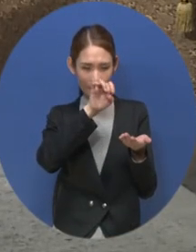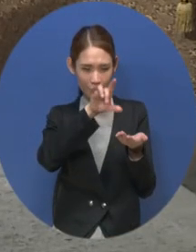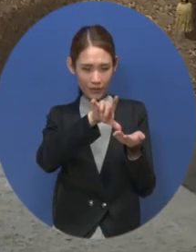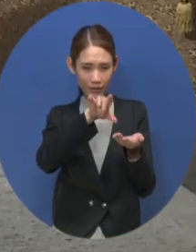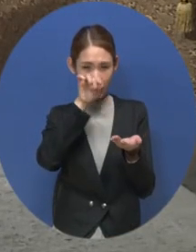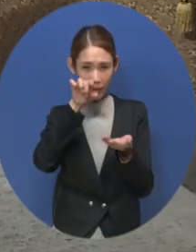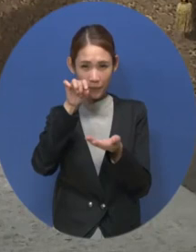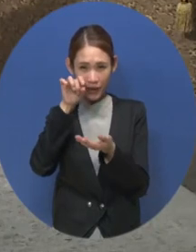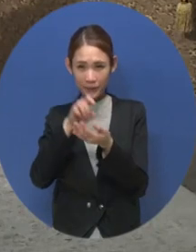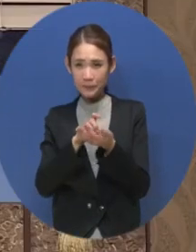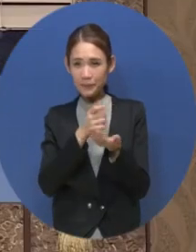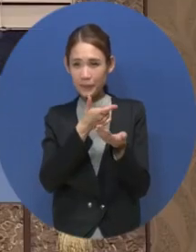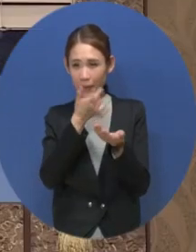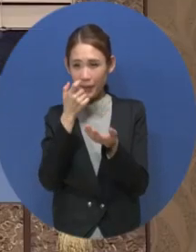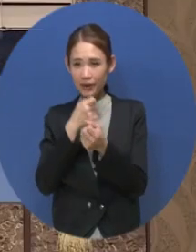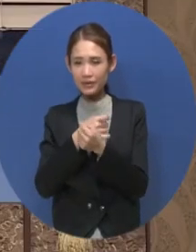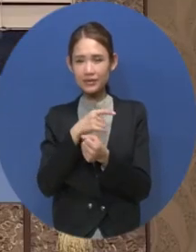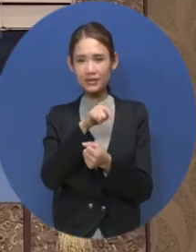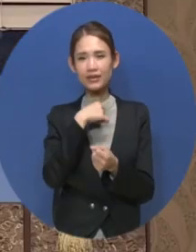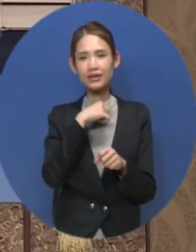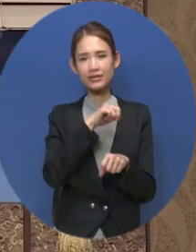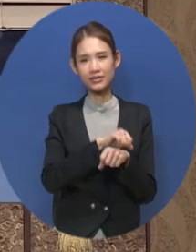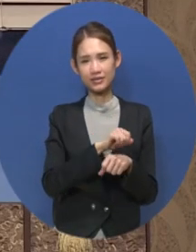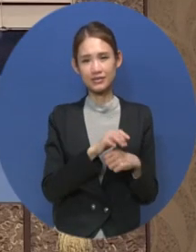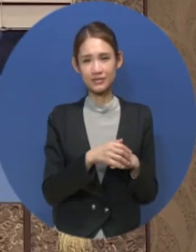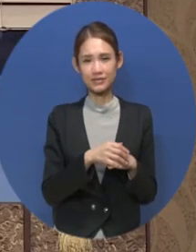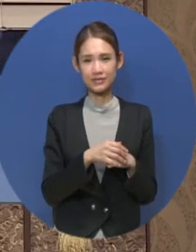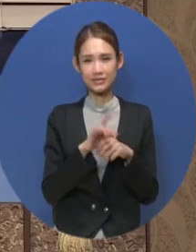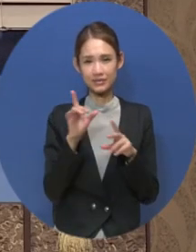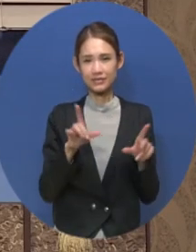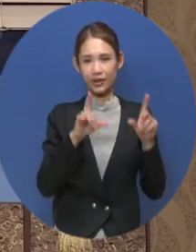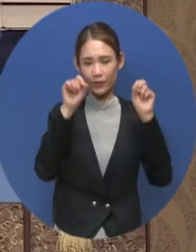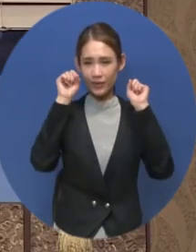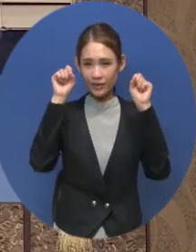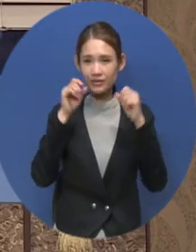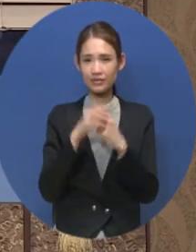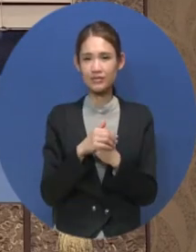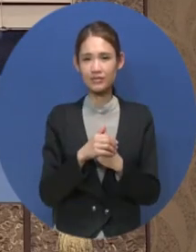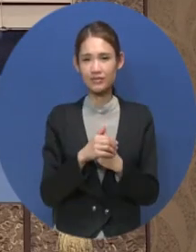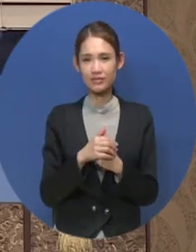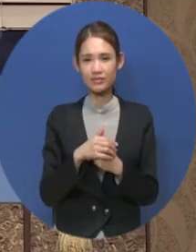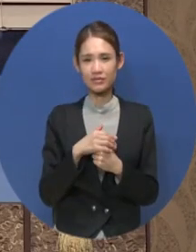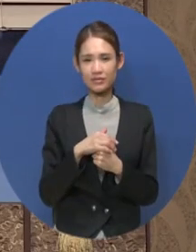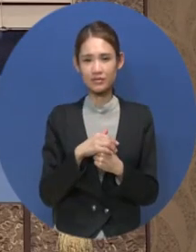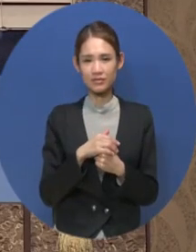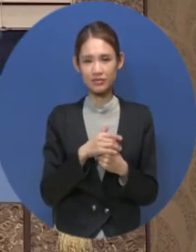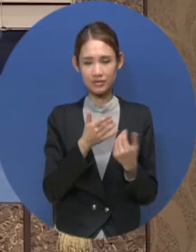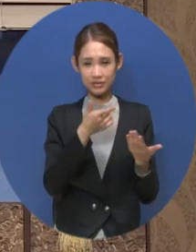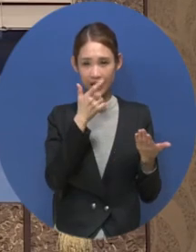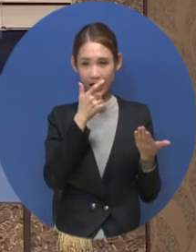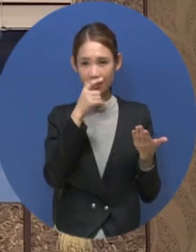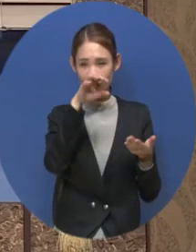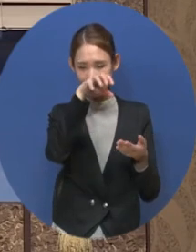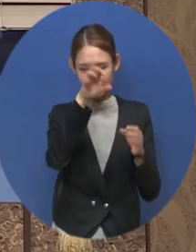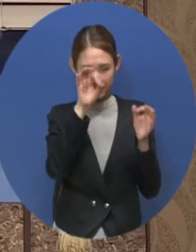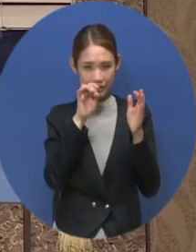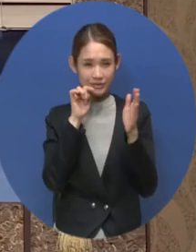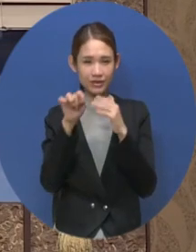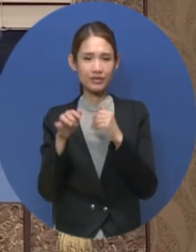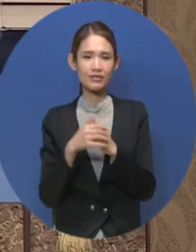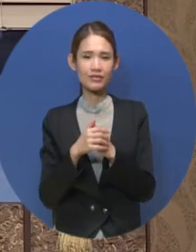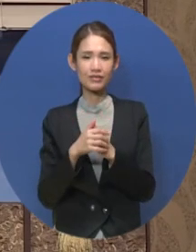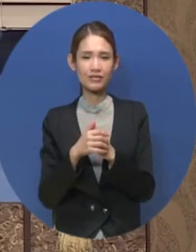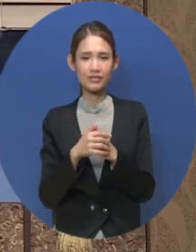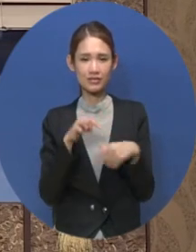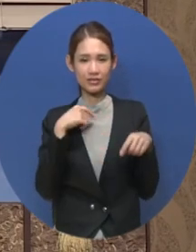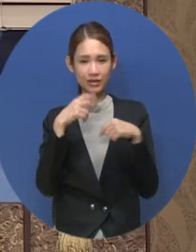그래서 총은 나도 좀 쏘는데. 예, 정말 생활체육이네요. 예, 그래서 이제 제가 사격장을 찾아갔죠. 그래서 이제 그